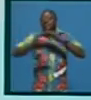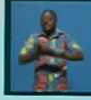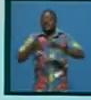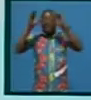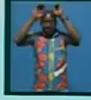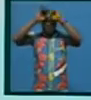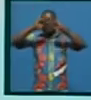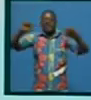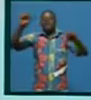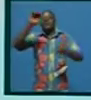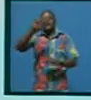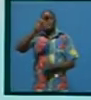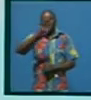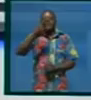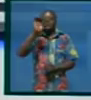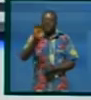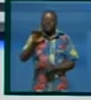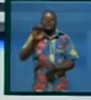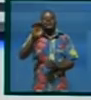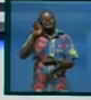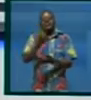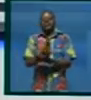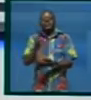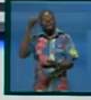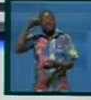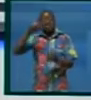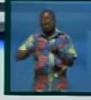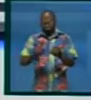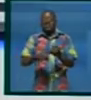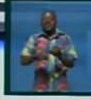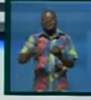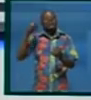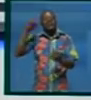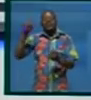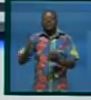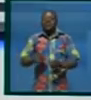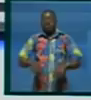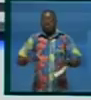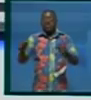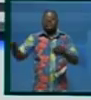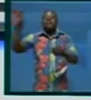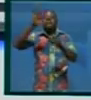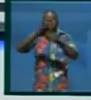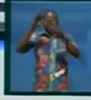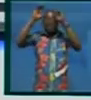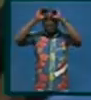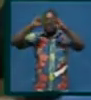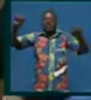national africain ANC, Cyril Ramaphosa. Ce dernier va ainsi assurer l'intérim en attendant l'élection présidentielle de l'année